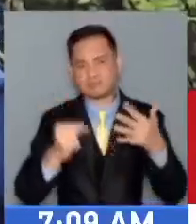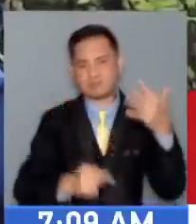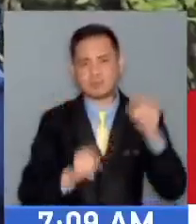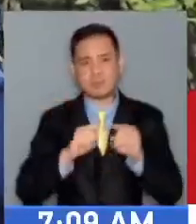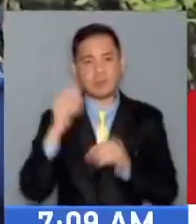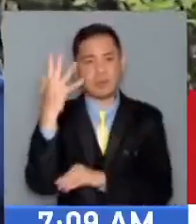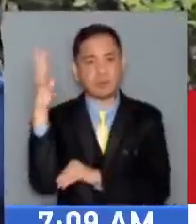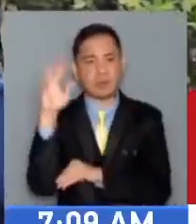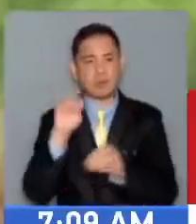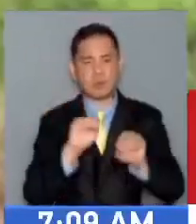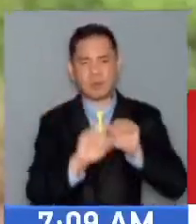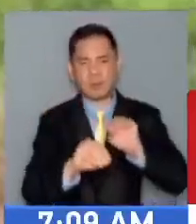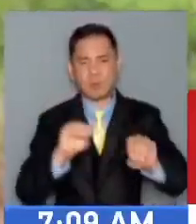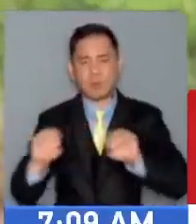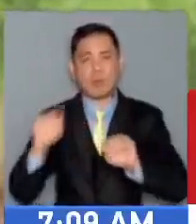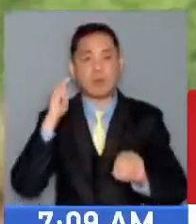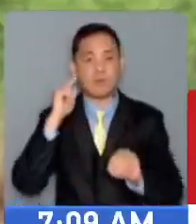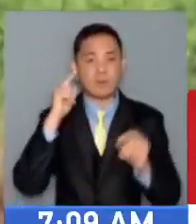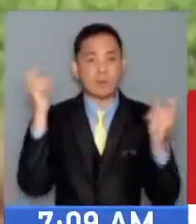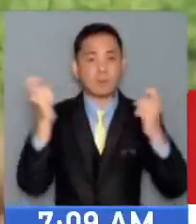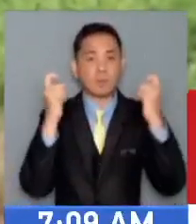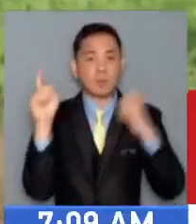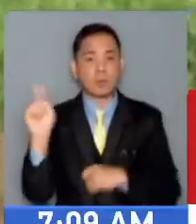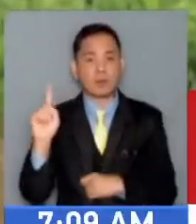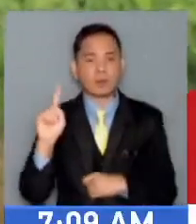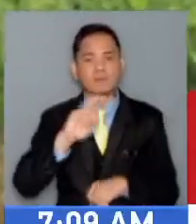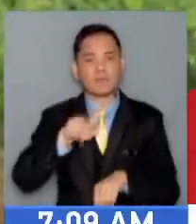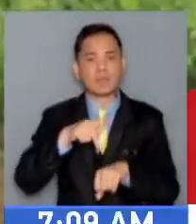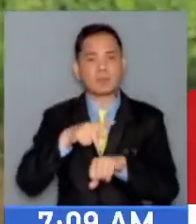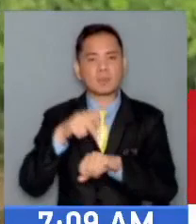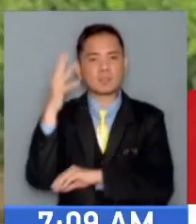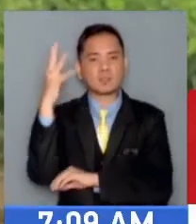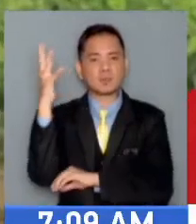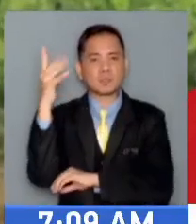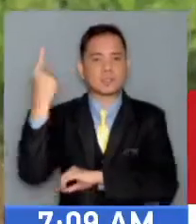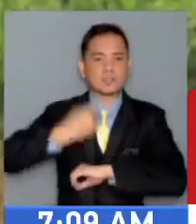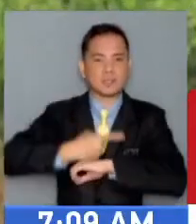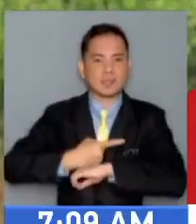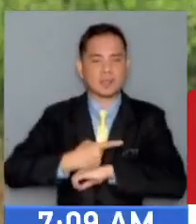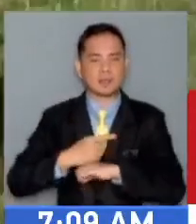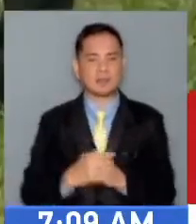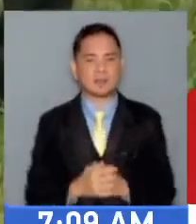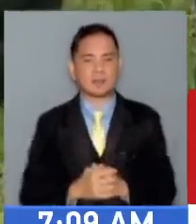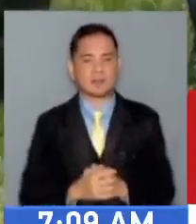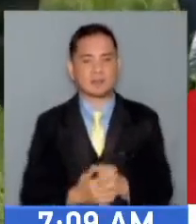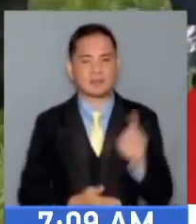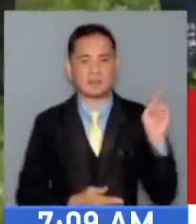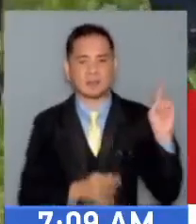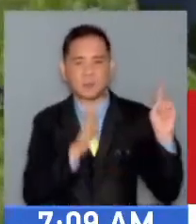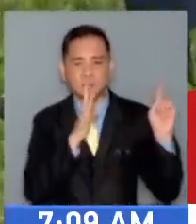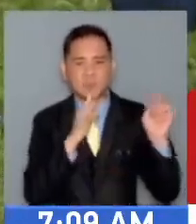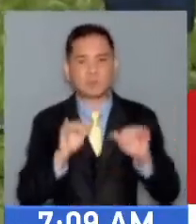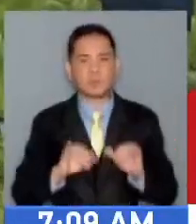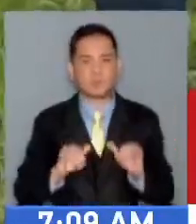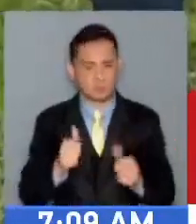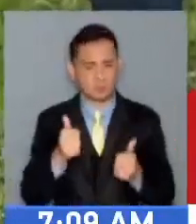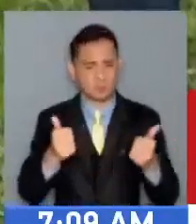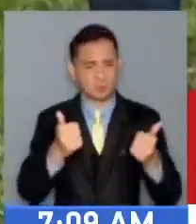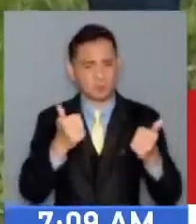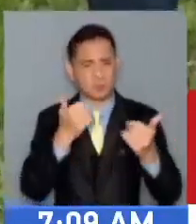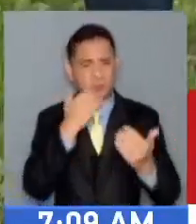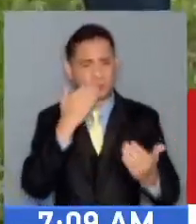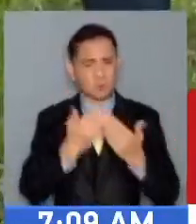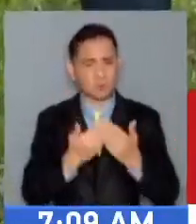Philippine Arbor Day. Ang magandang panahon na nakisama siya maulan. Extended ang pagdiriwang sa